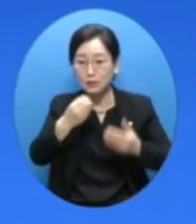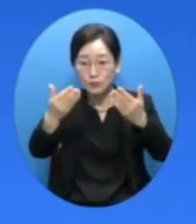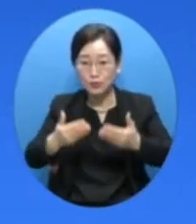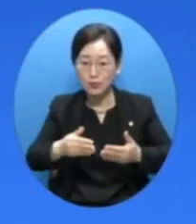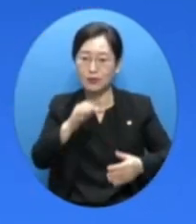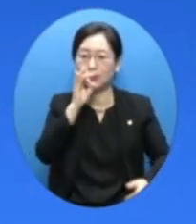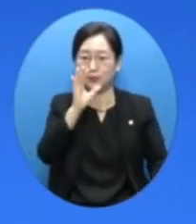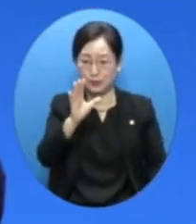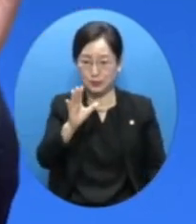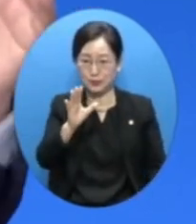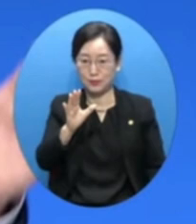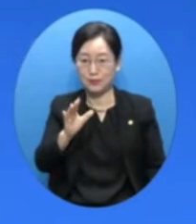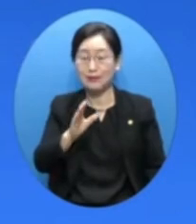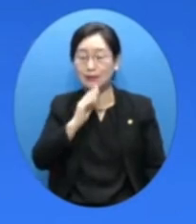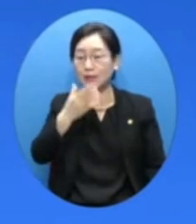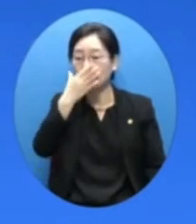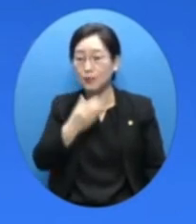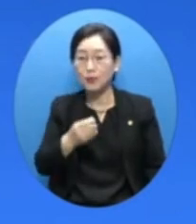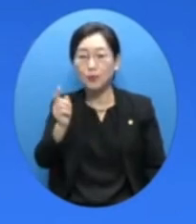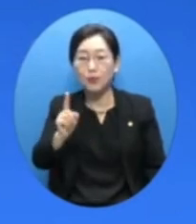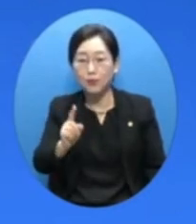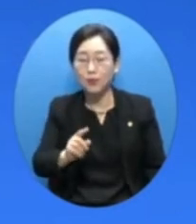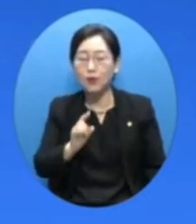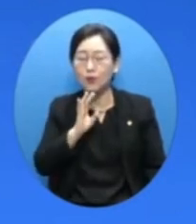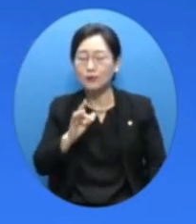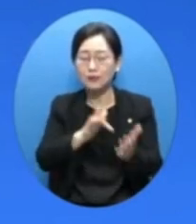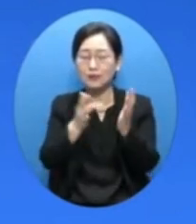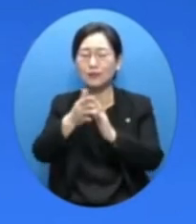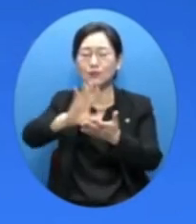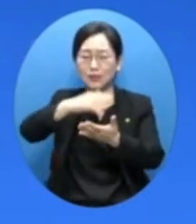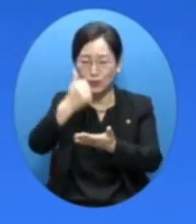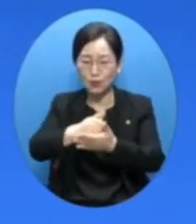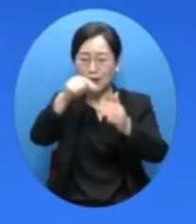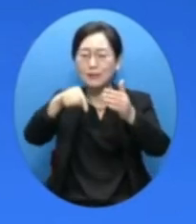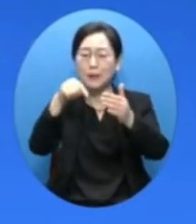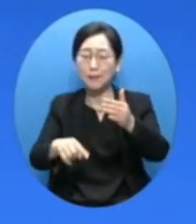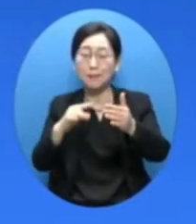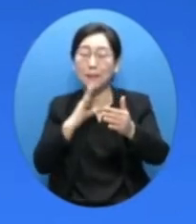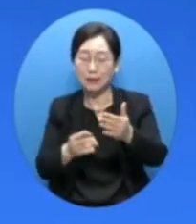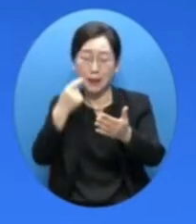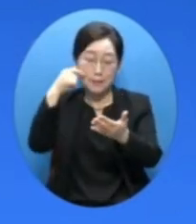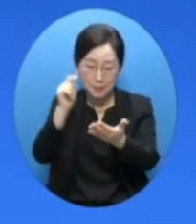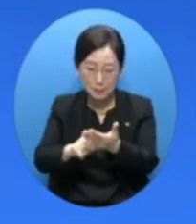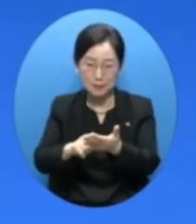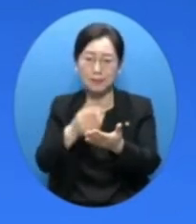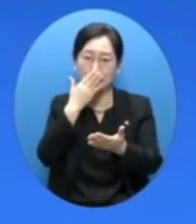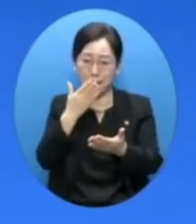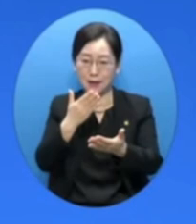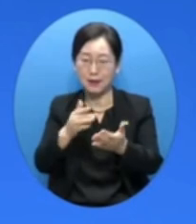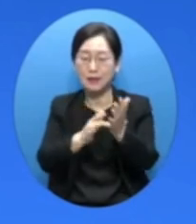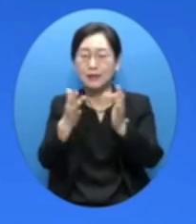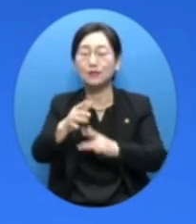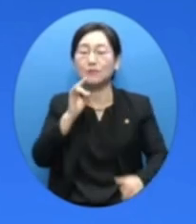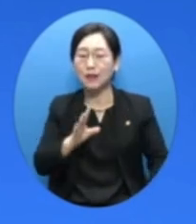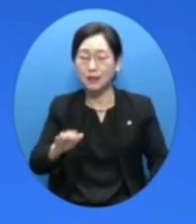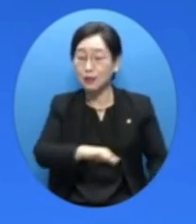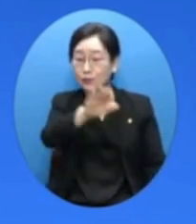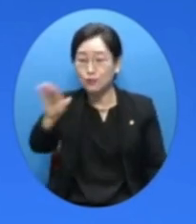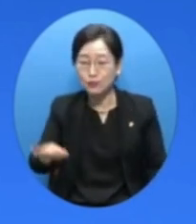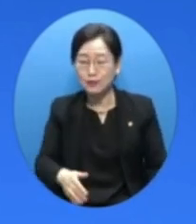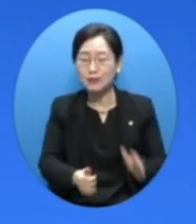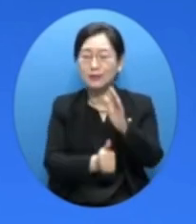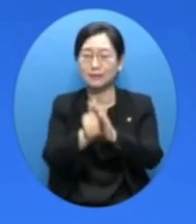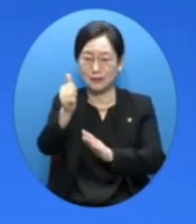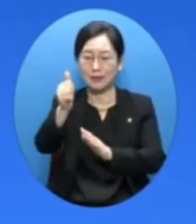그런 것입니다. 참된 행복은 오직 예수 그리스도 안에서만 발견할 수 있습니다. 예수님만이 우리에게